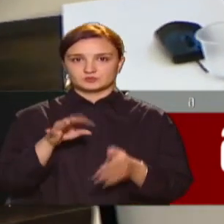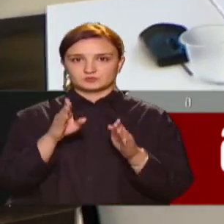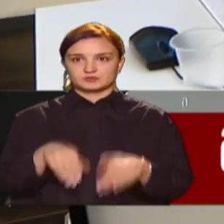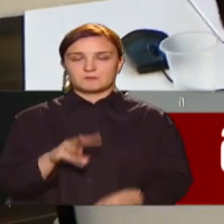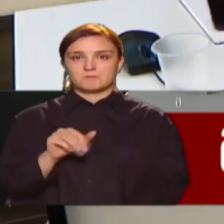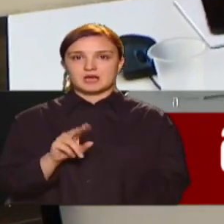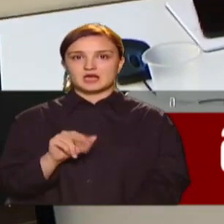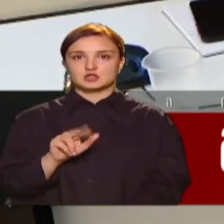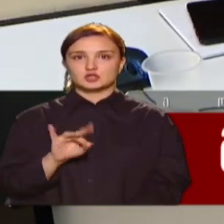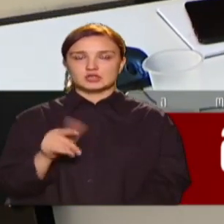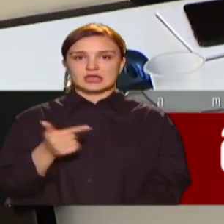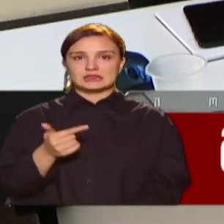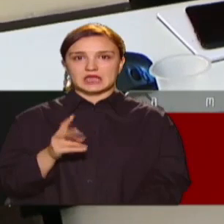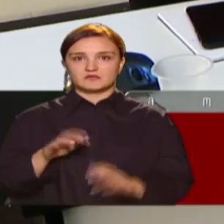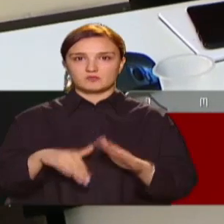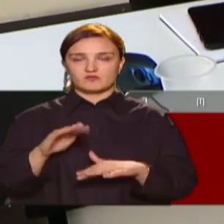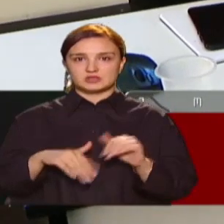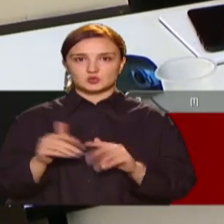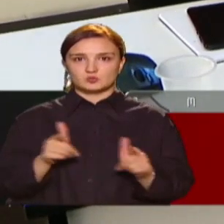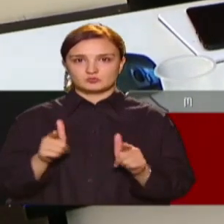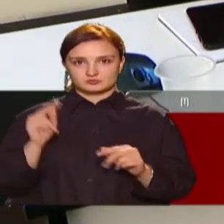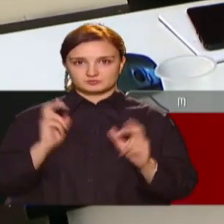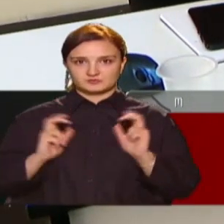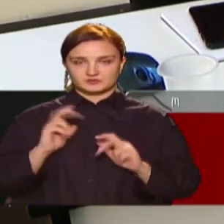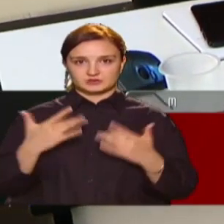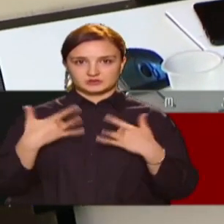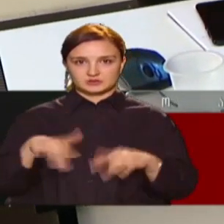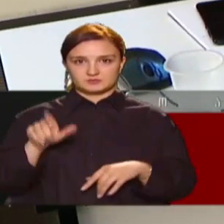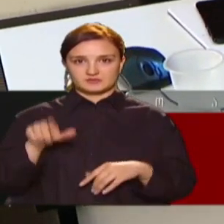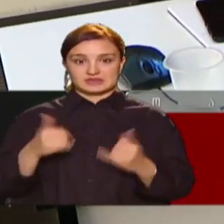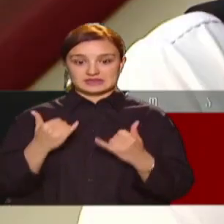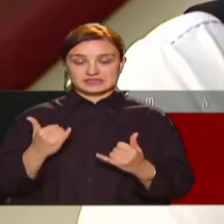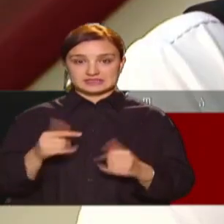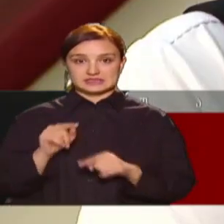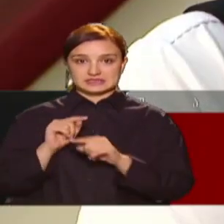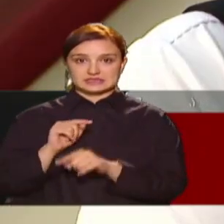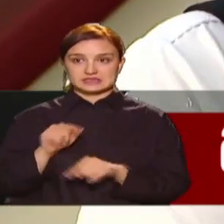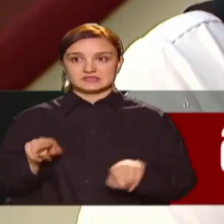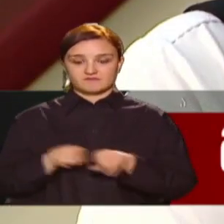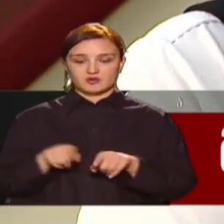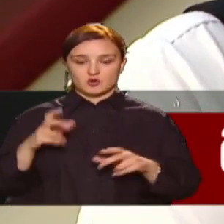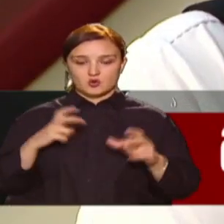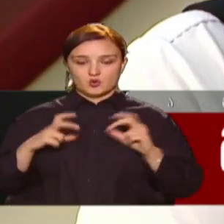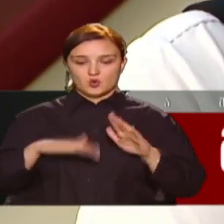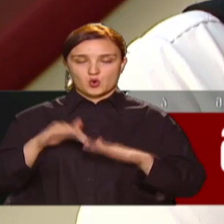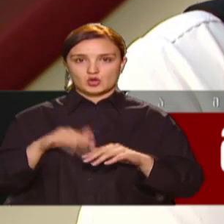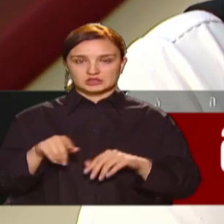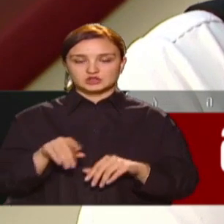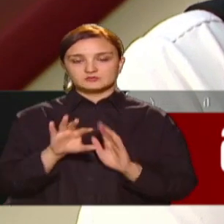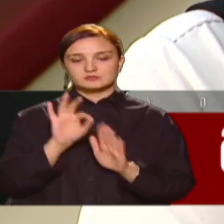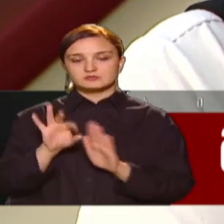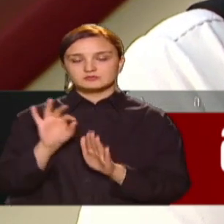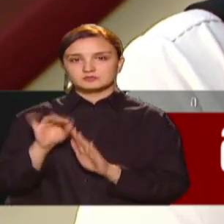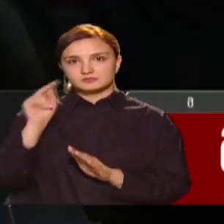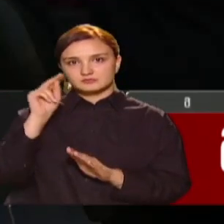Maga Tsotsoria Galdanis profesiuli momzadebis centris kurs damtavrebulia dreski is amave kolegjistvis aplikantta